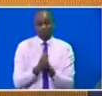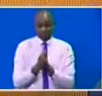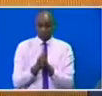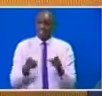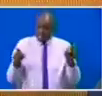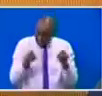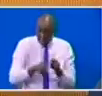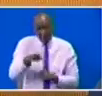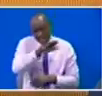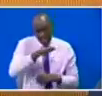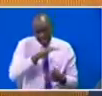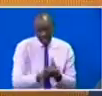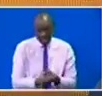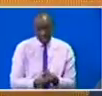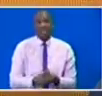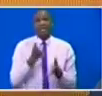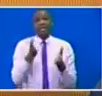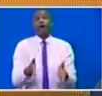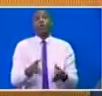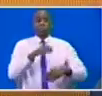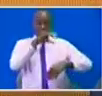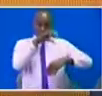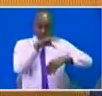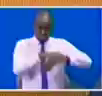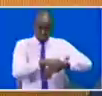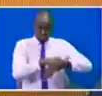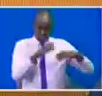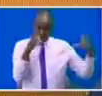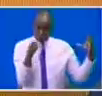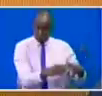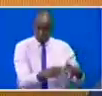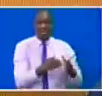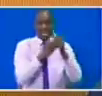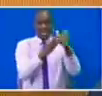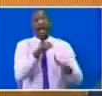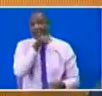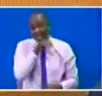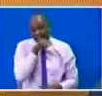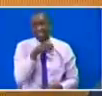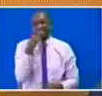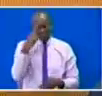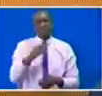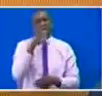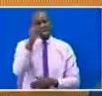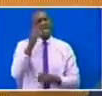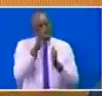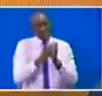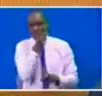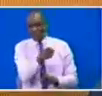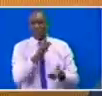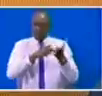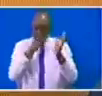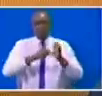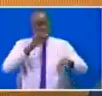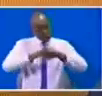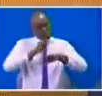suala hilo, mgombeaji wa urais wa muungano wa NASA Raila Odinga ameusifu mradi wa reli ya kisasa ya SGR na